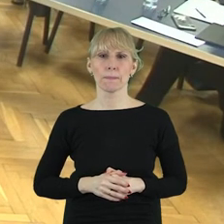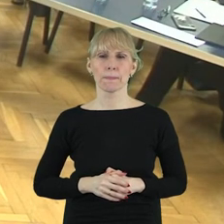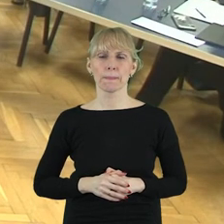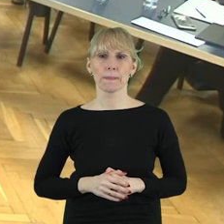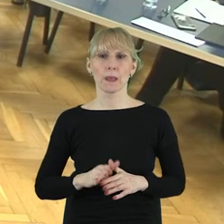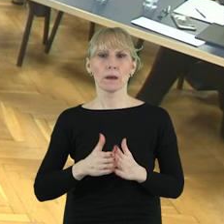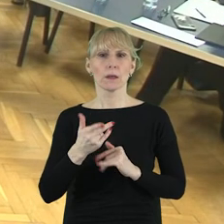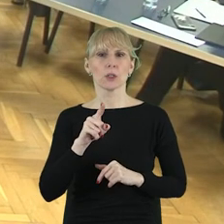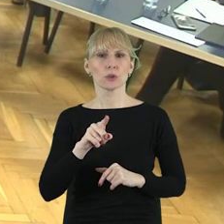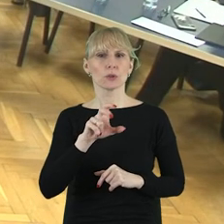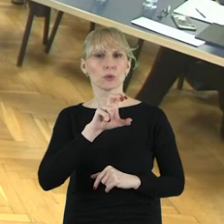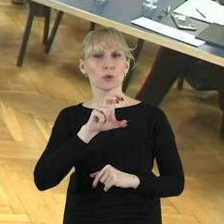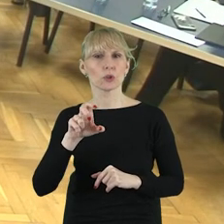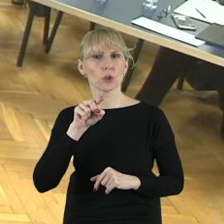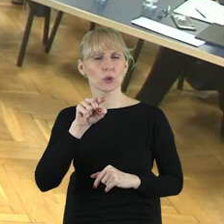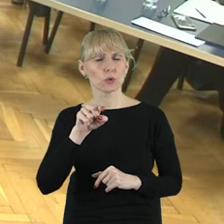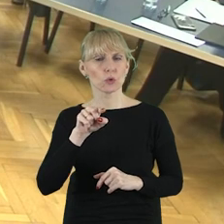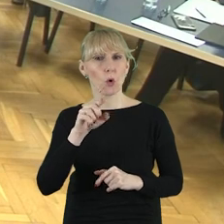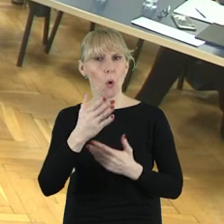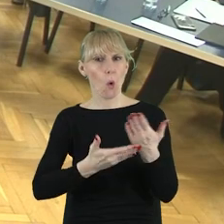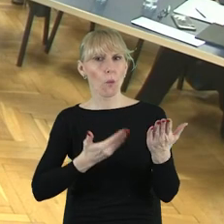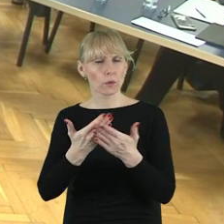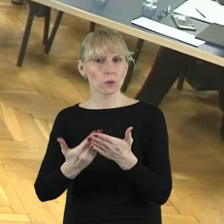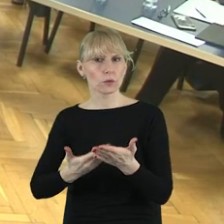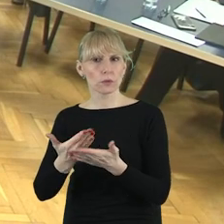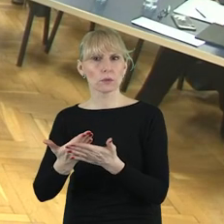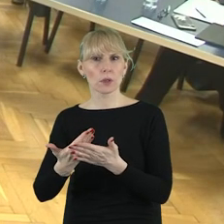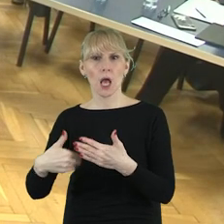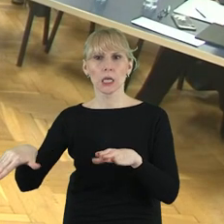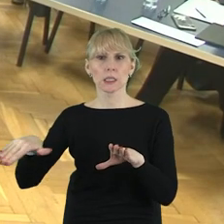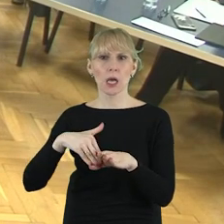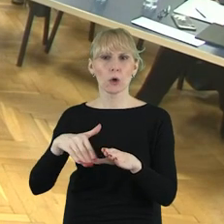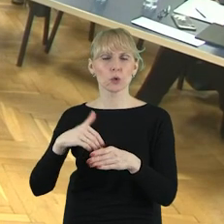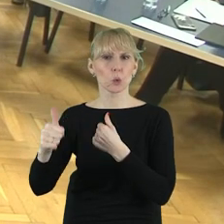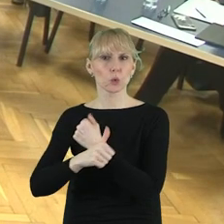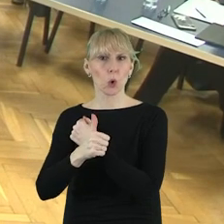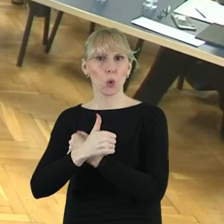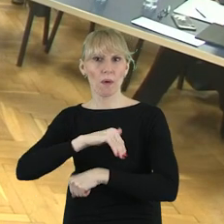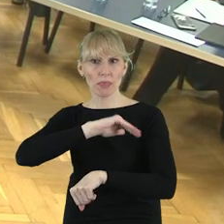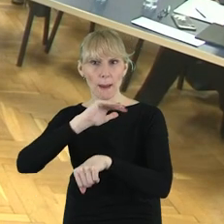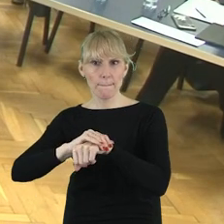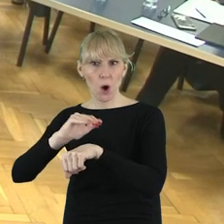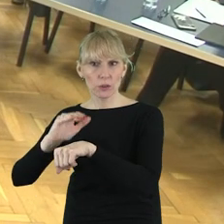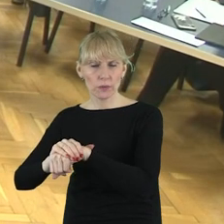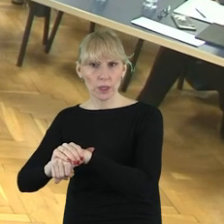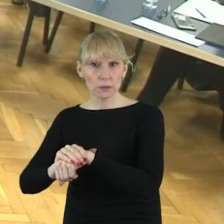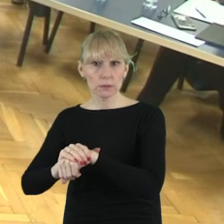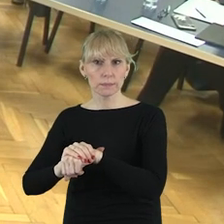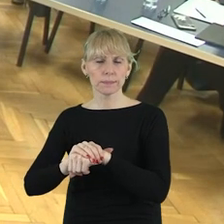sektorów. Czy wnioskodawca załączył dokumenty